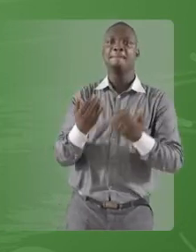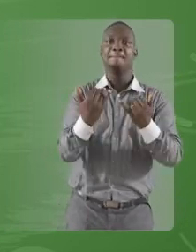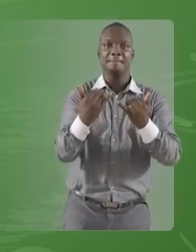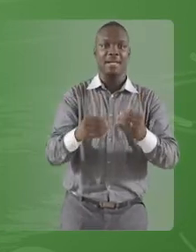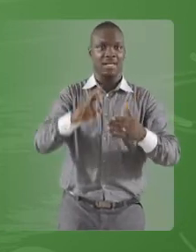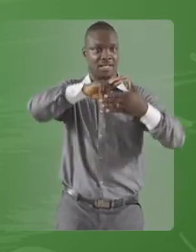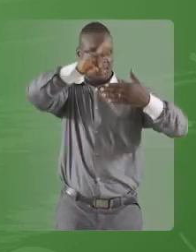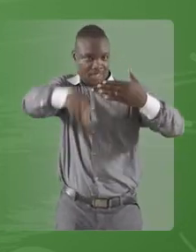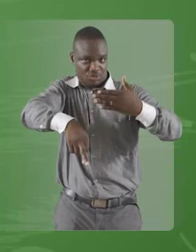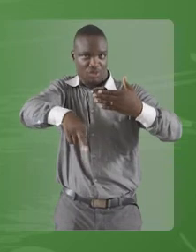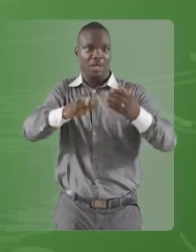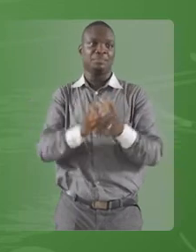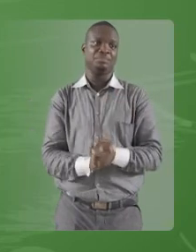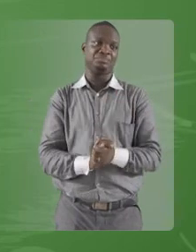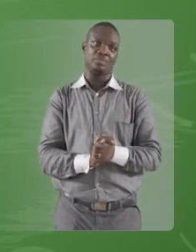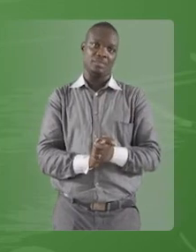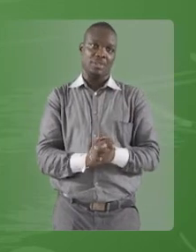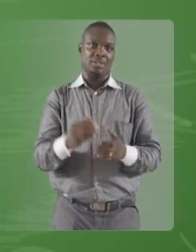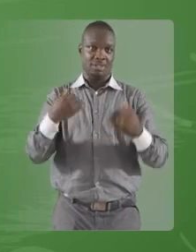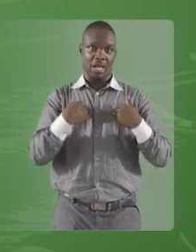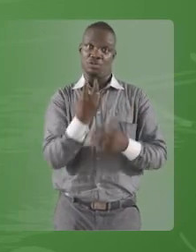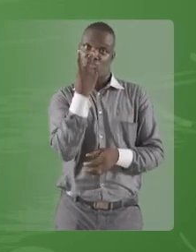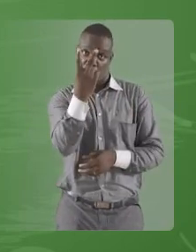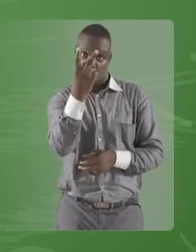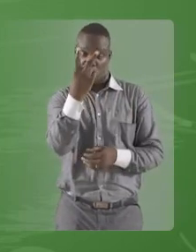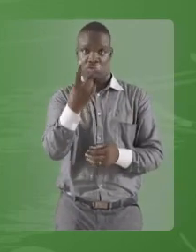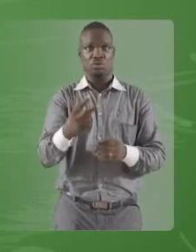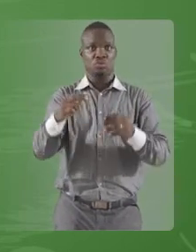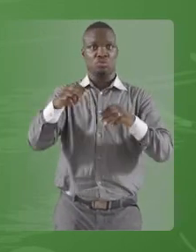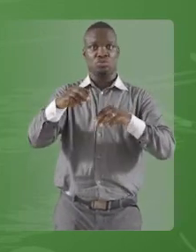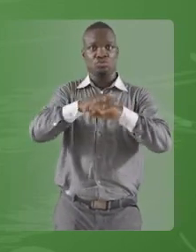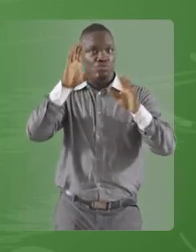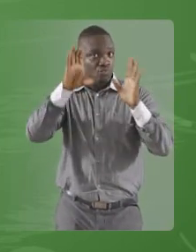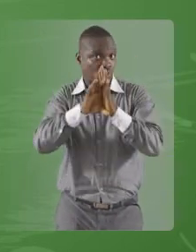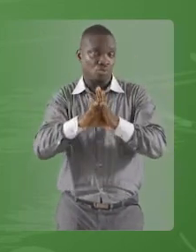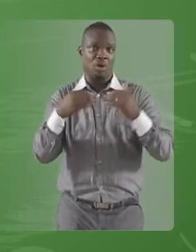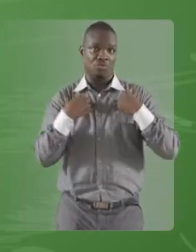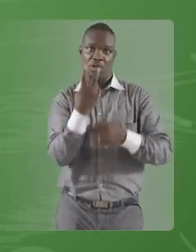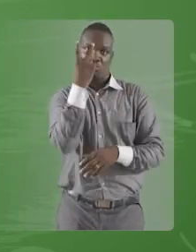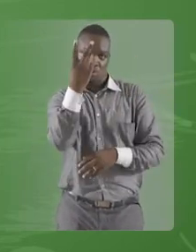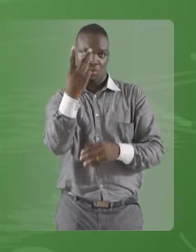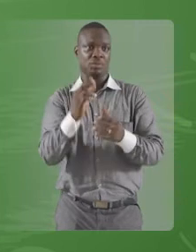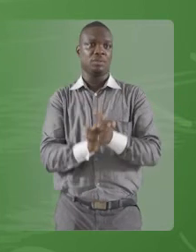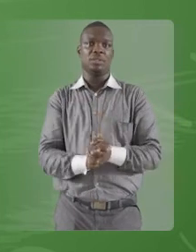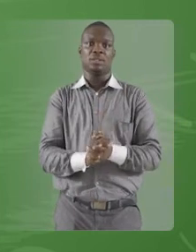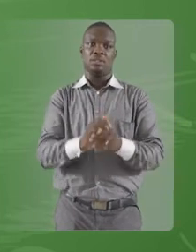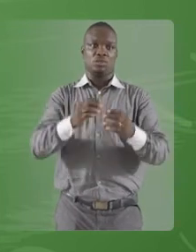avez l'antenne à ma droite et à ma gauche, nous voyons